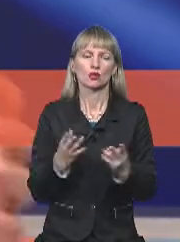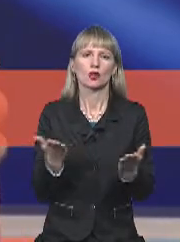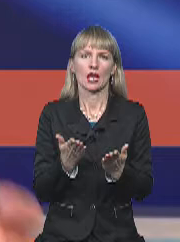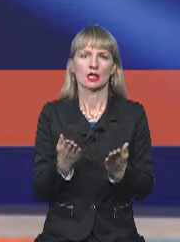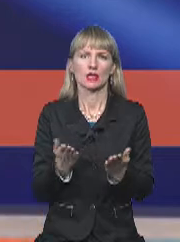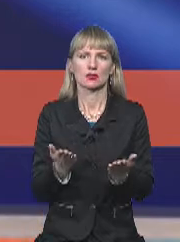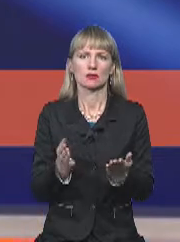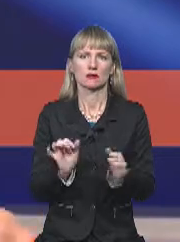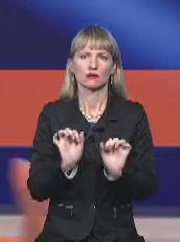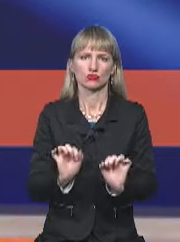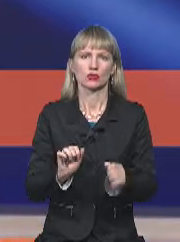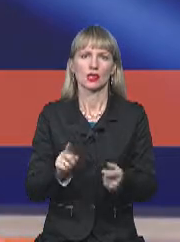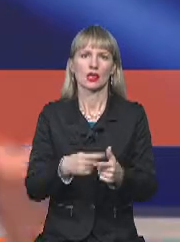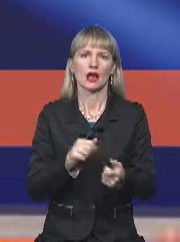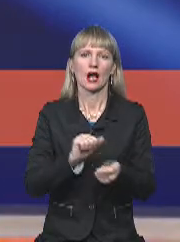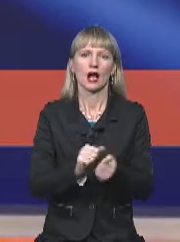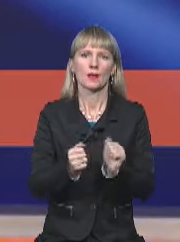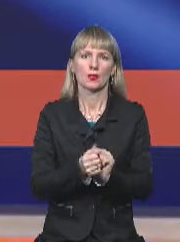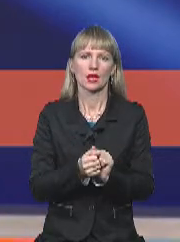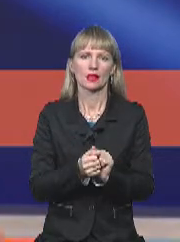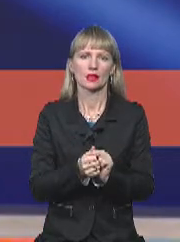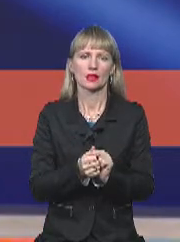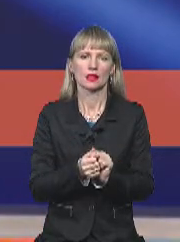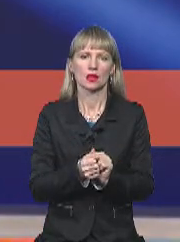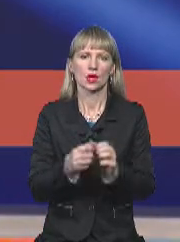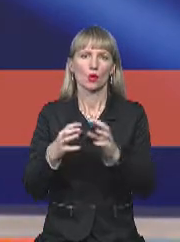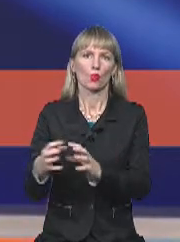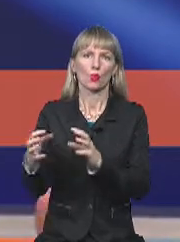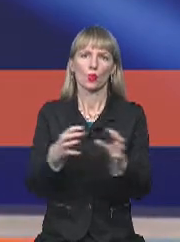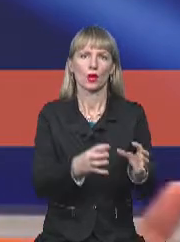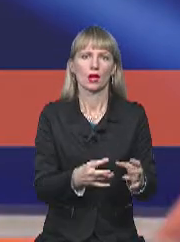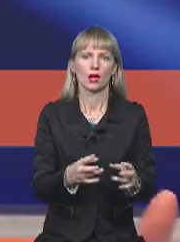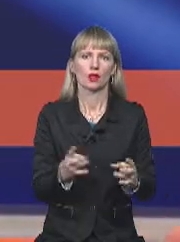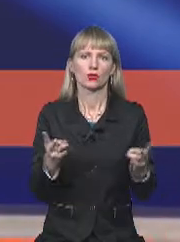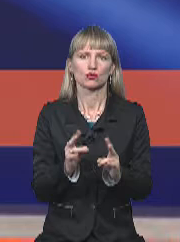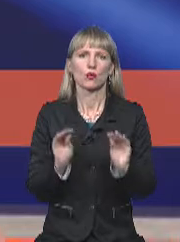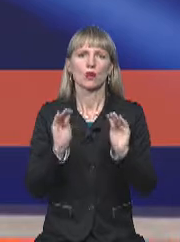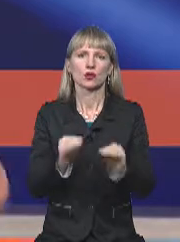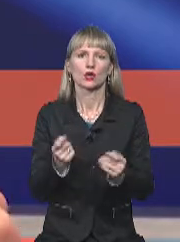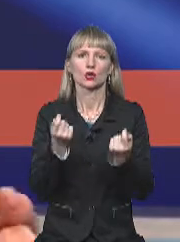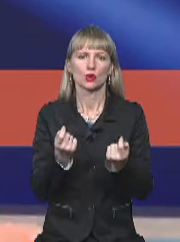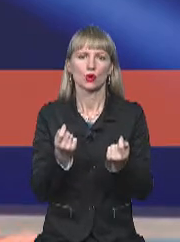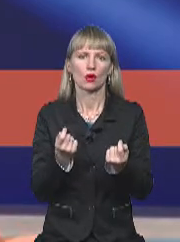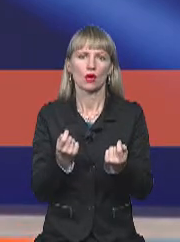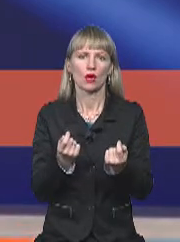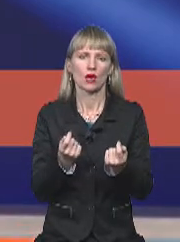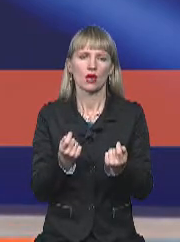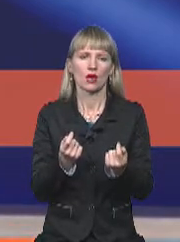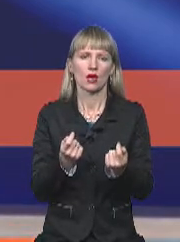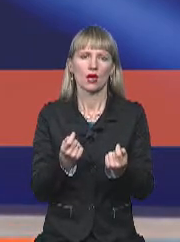запобіжники, чи кам'яні такі, ну, кульки, півкулі, чи щось поставити. Трохи не справився